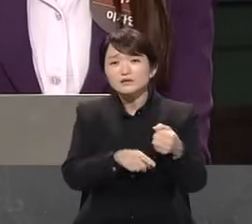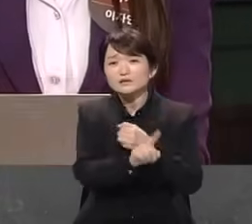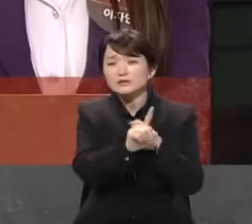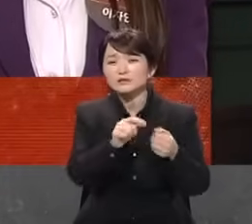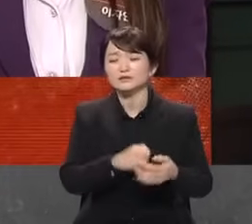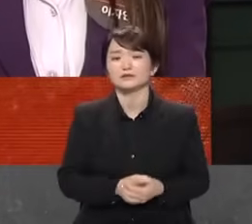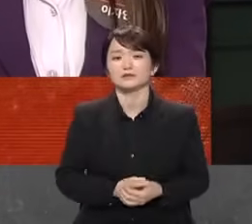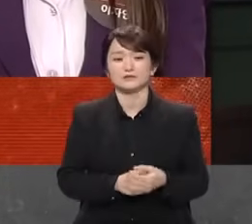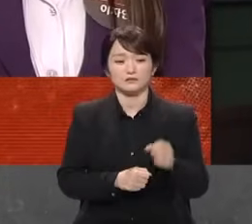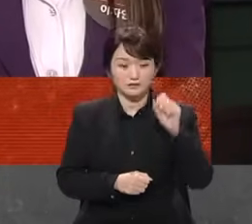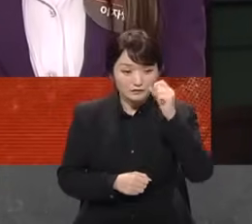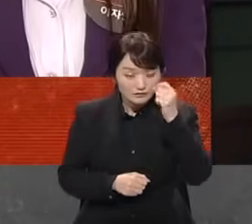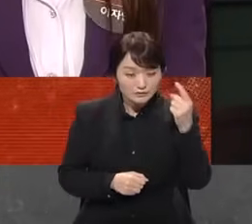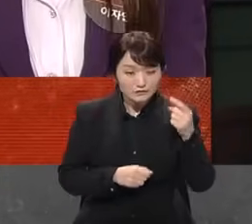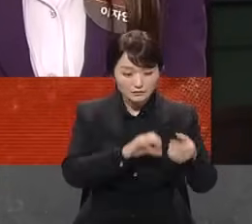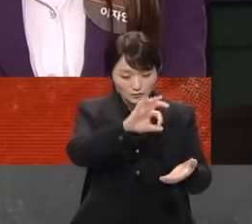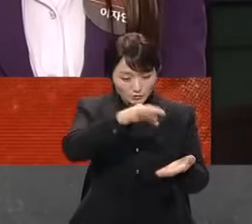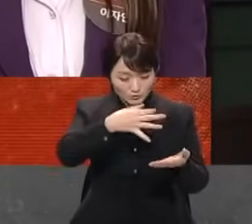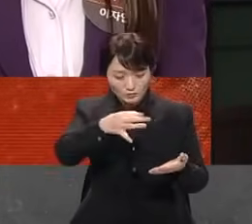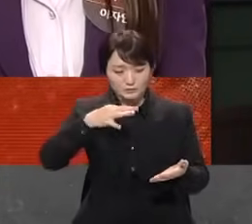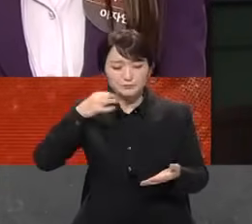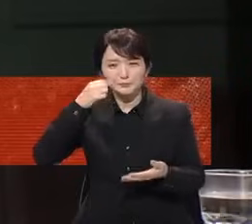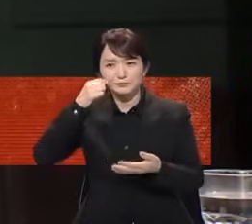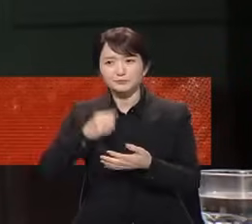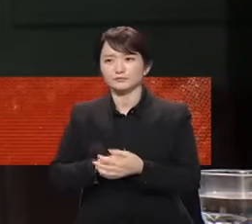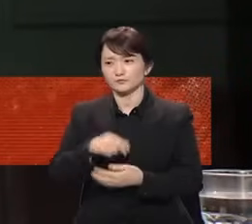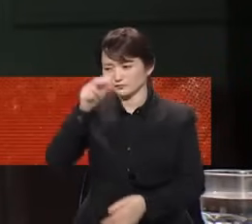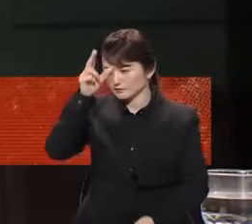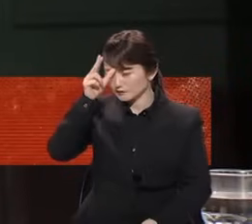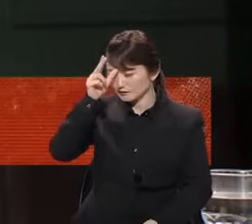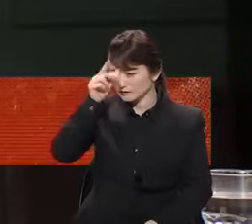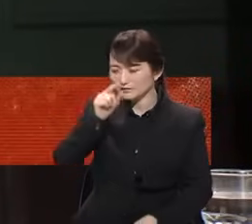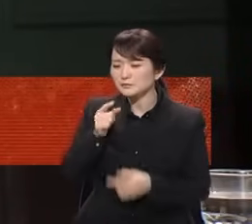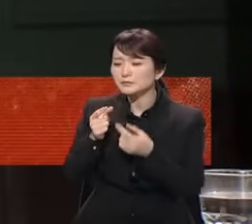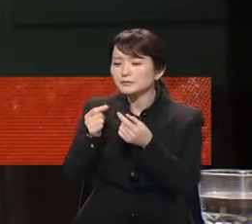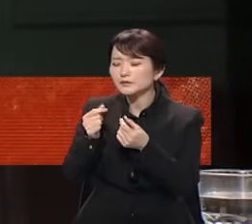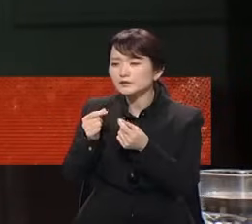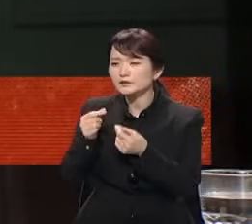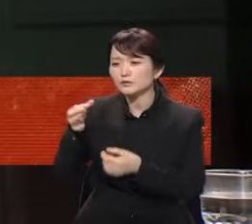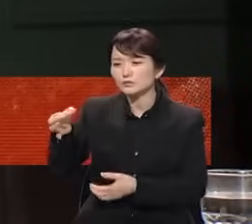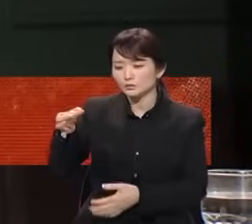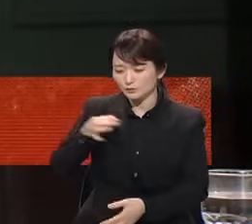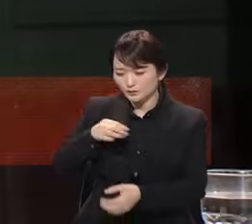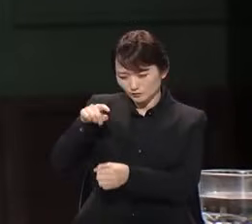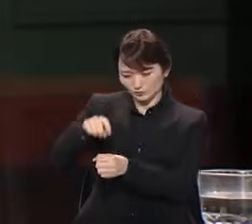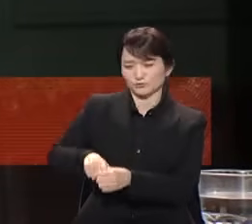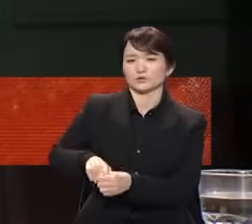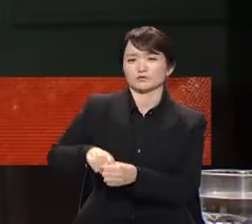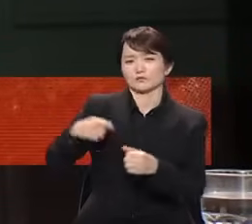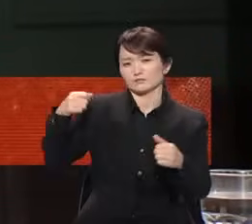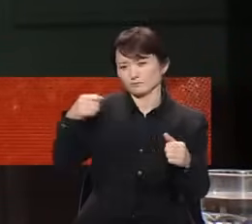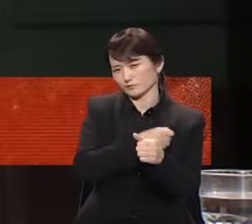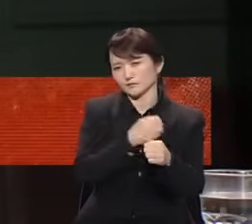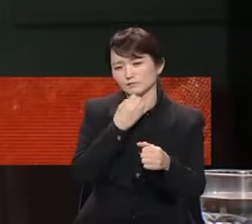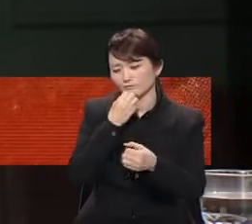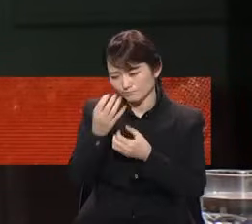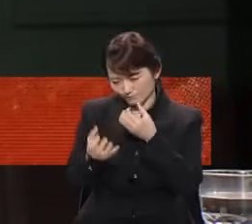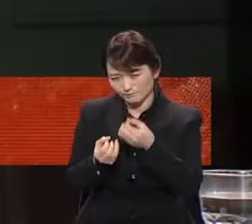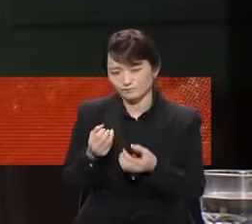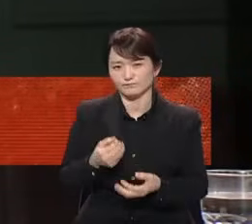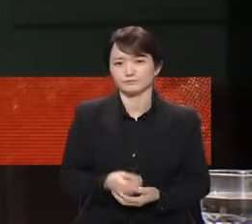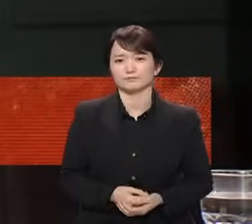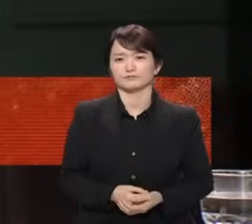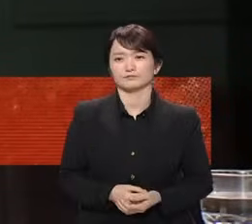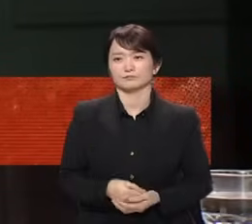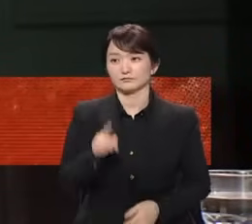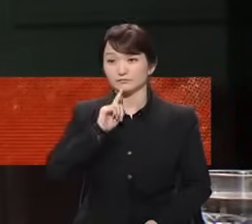사장으로부터 한 달치 급여를 받지 못했기 때문이다. 그리고 경찰에도 역시나 비슷하게 돈을 받기 위해서 때렸다고 진술했다라는 내용이 담겼습니다. 이